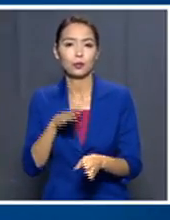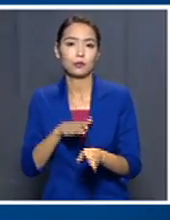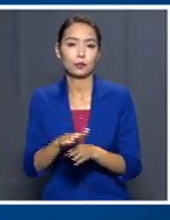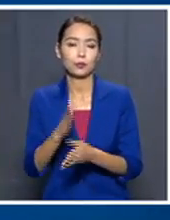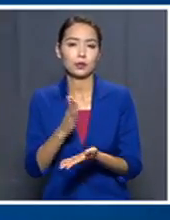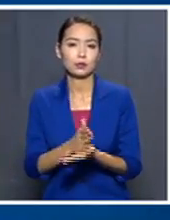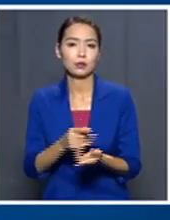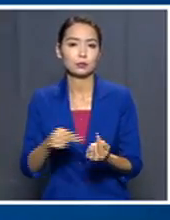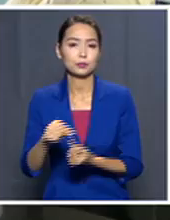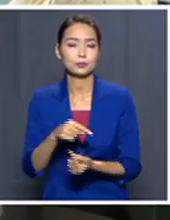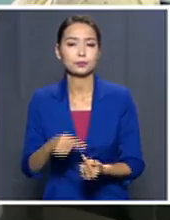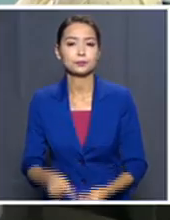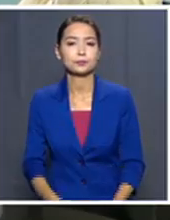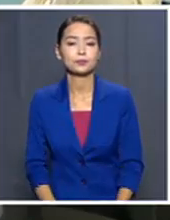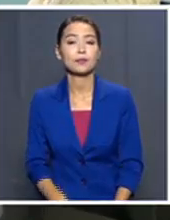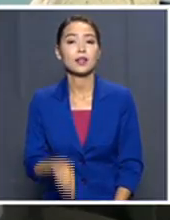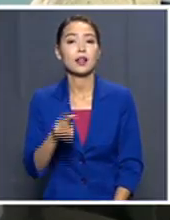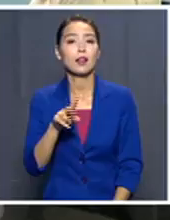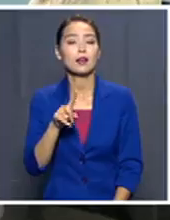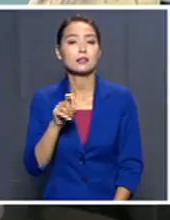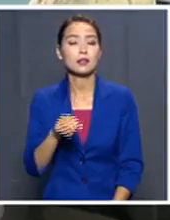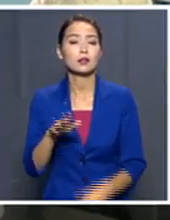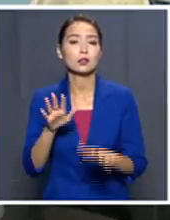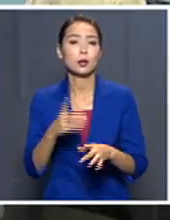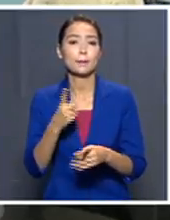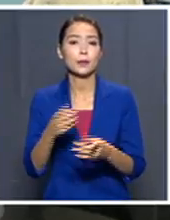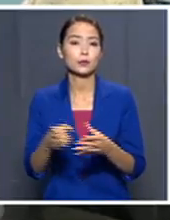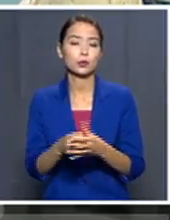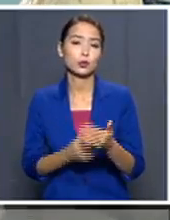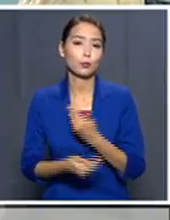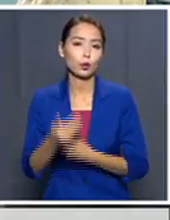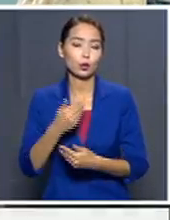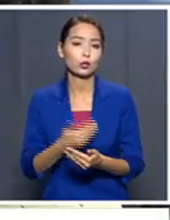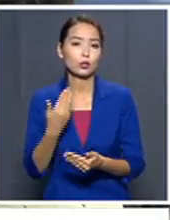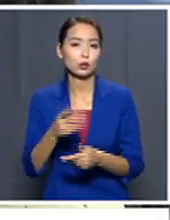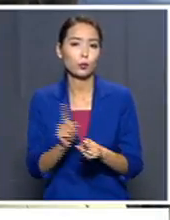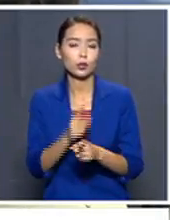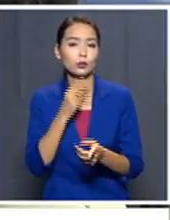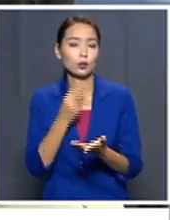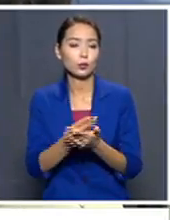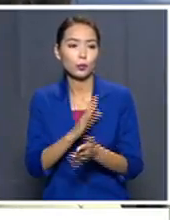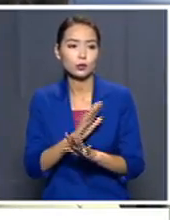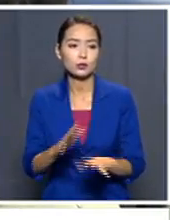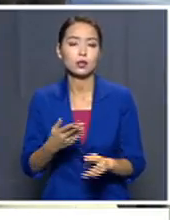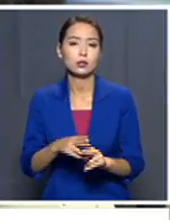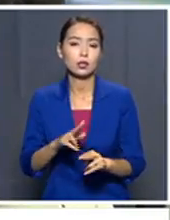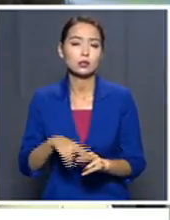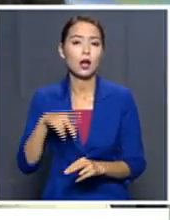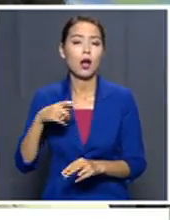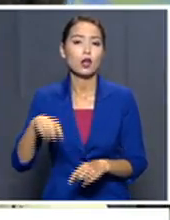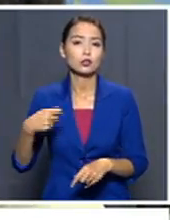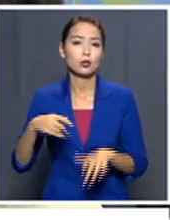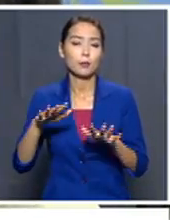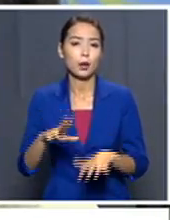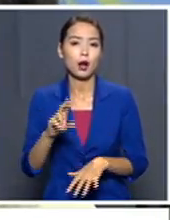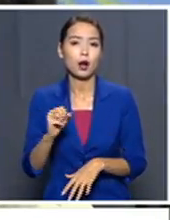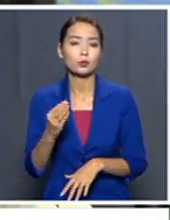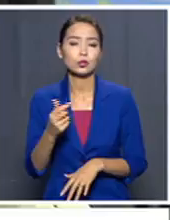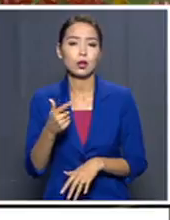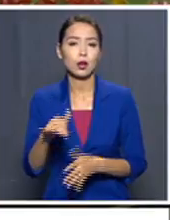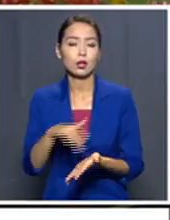орындап отыр. Ләззат Салықова бірінші топтағы мүгедек. Бірақ соған қарамастан Қапшағай қаласында тігін цехын ашып, түрлі